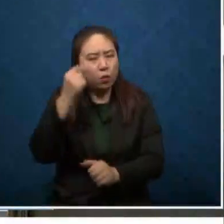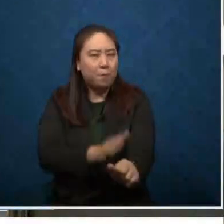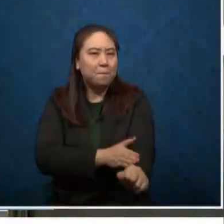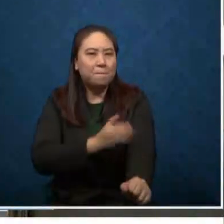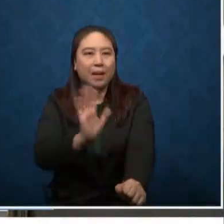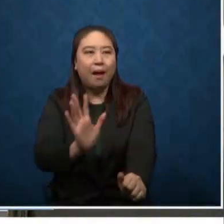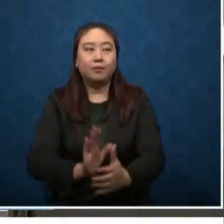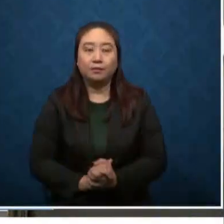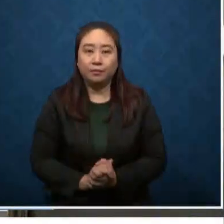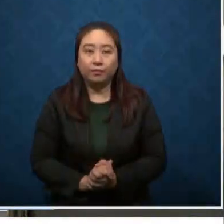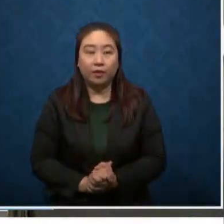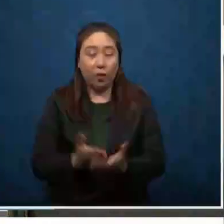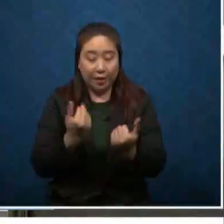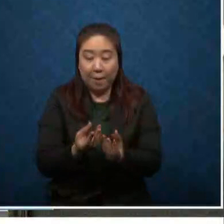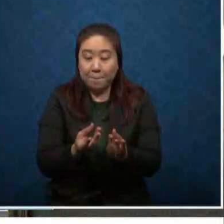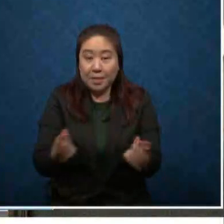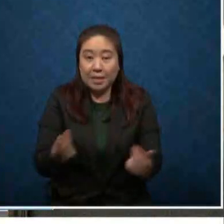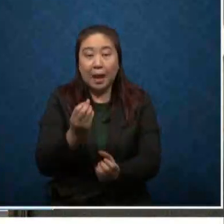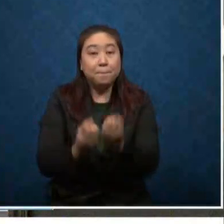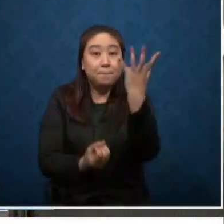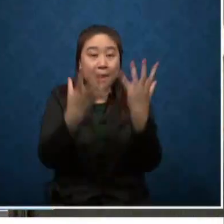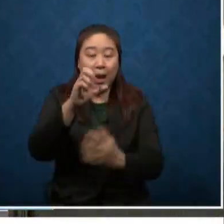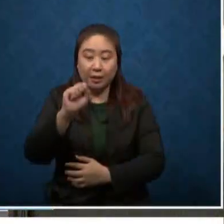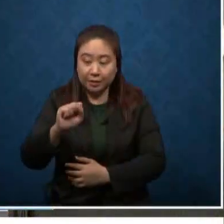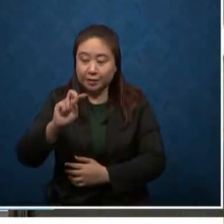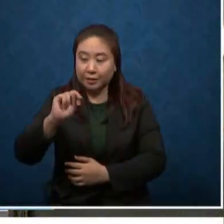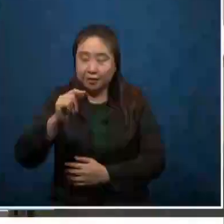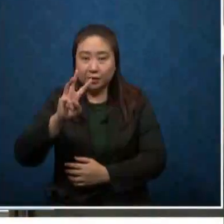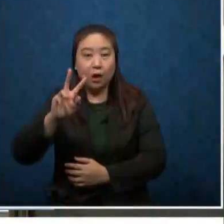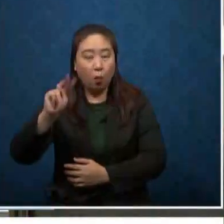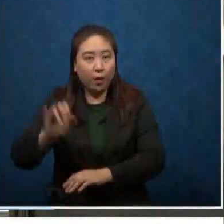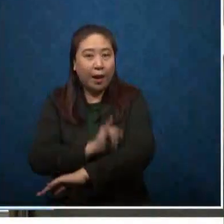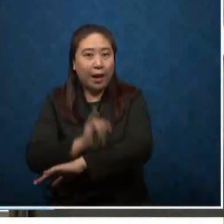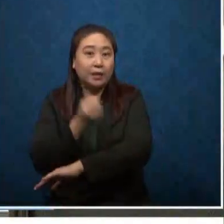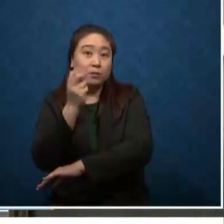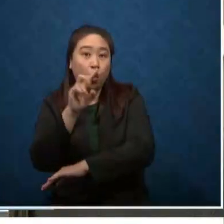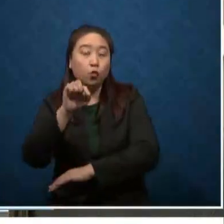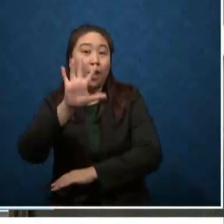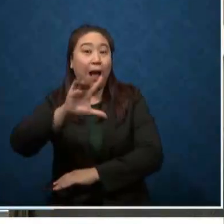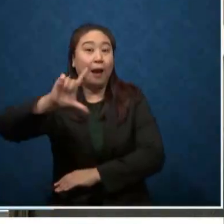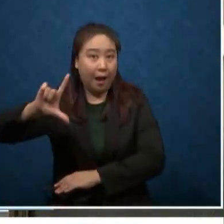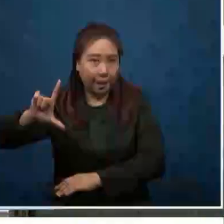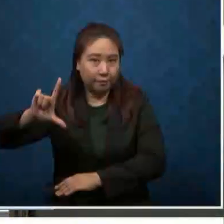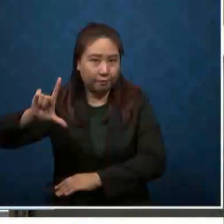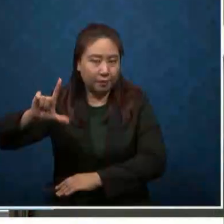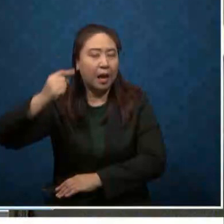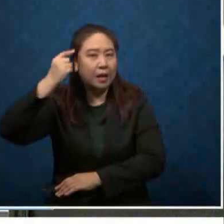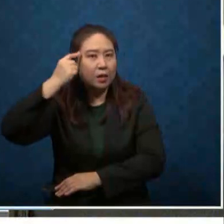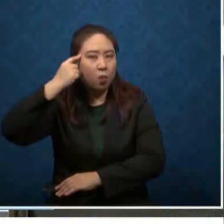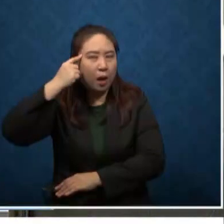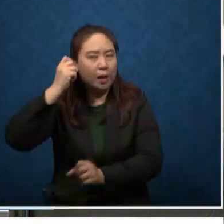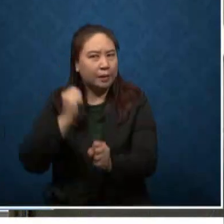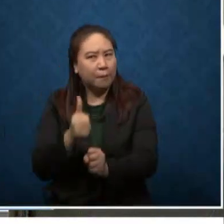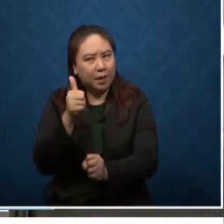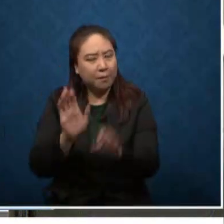ส่นพร่ที่ป่าสงวนเนื้อที่ประมาณ 12.5 ล้านไล่อำนาจทบดีคิวติภาารณนทำไม่ไดถง